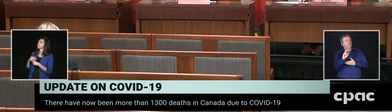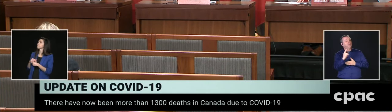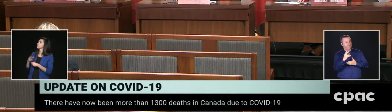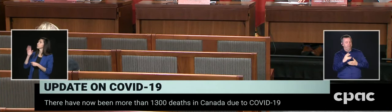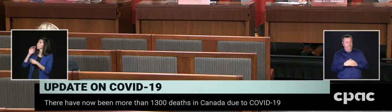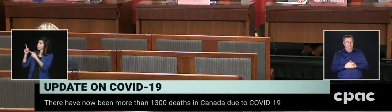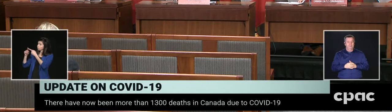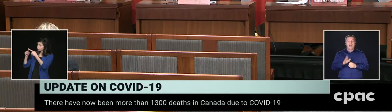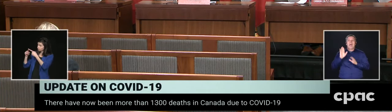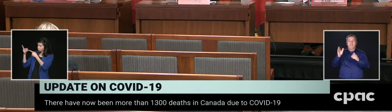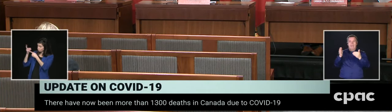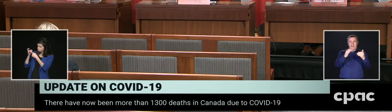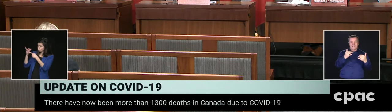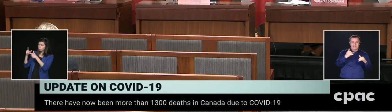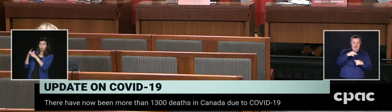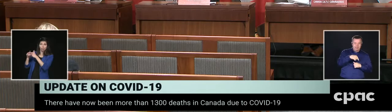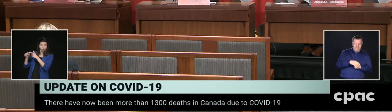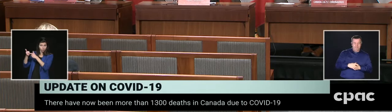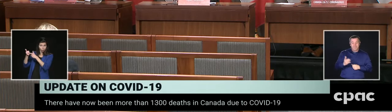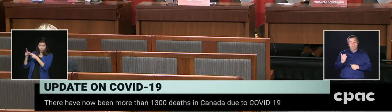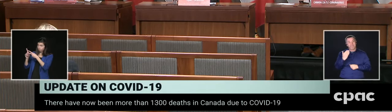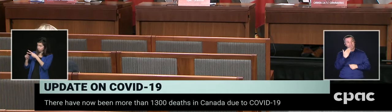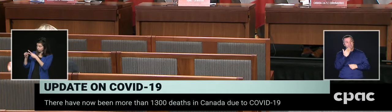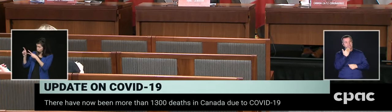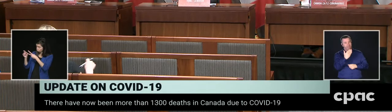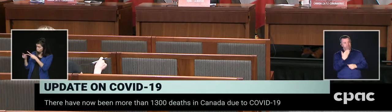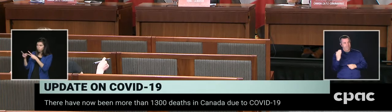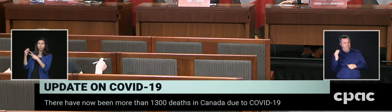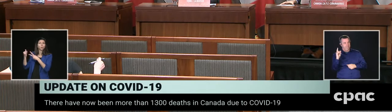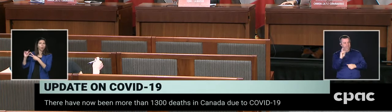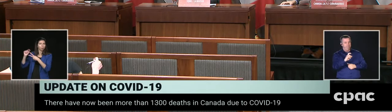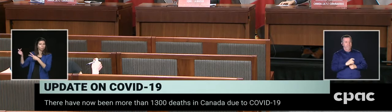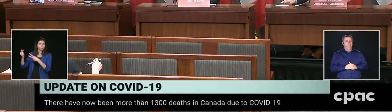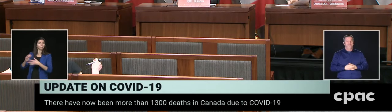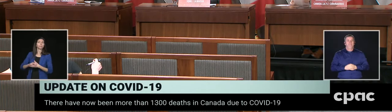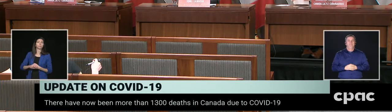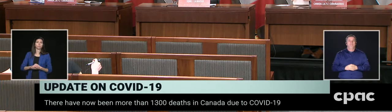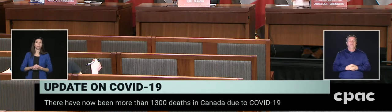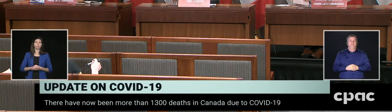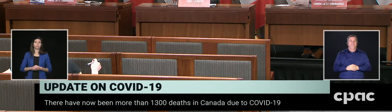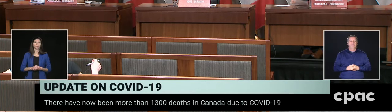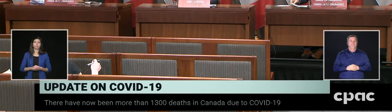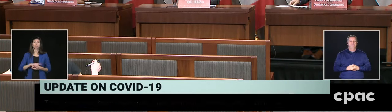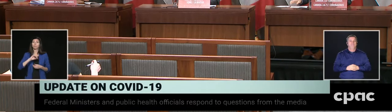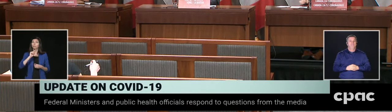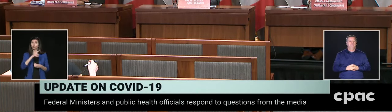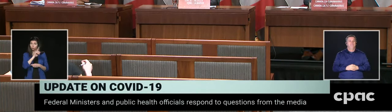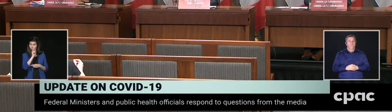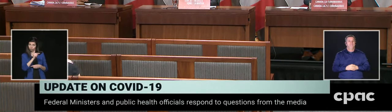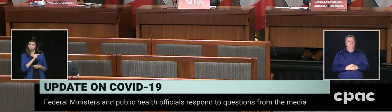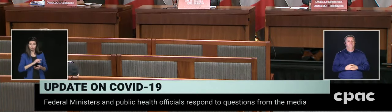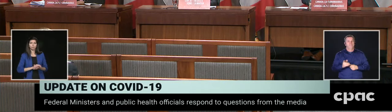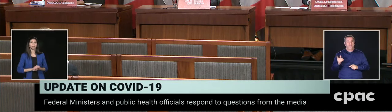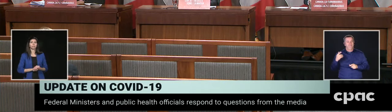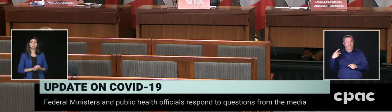Thank you. Merci. Our first question, notre première question, nous vient de Philippe Vincent Foisy avec Radio-Canada. Please go ahead.